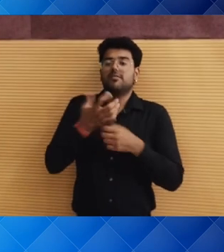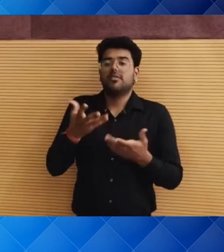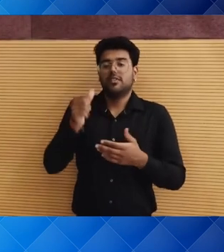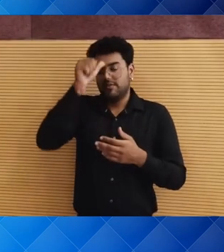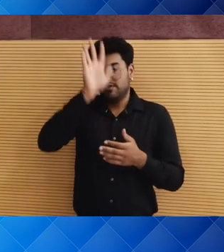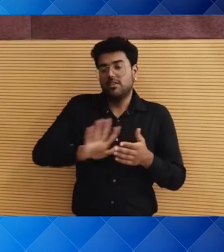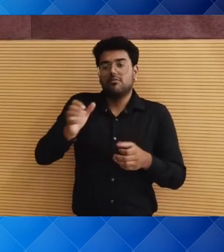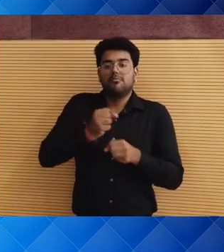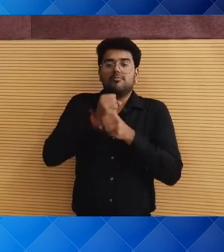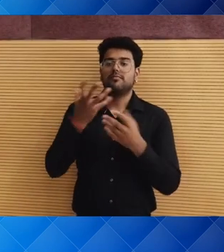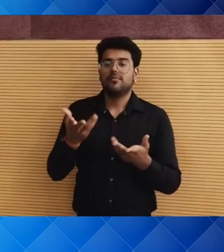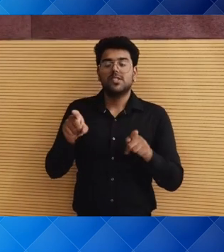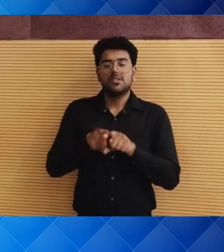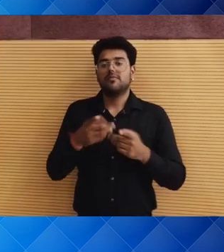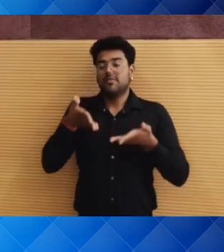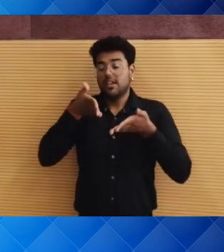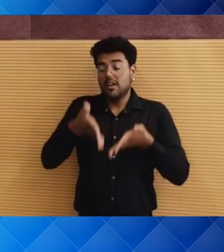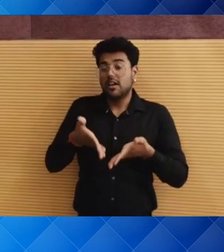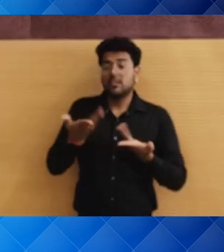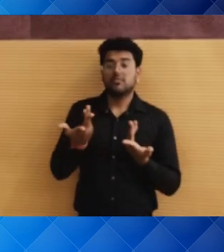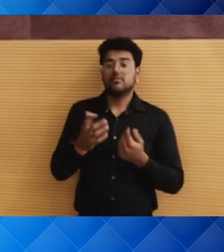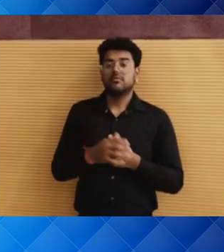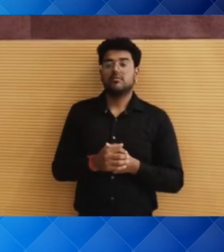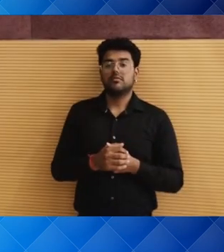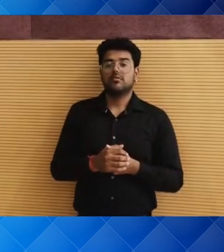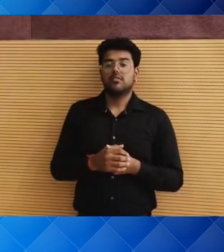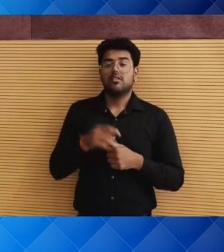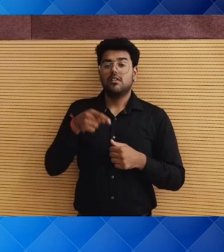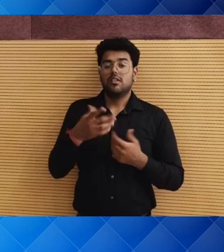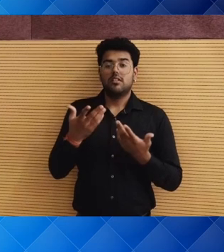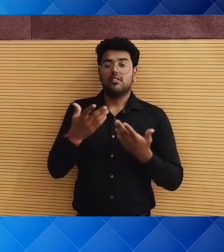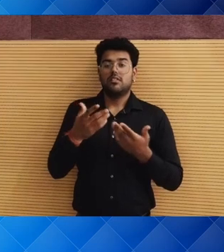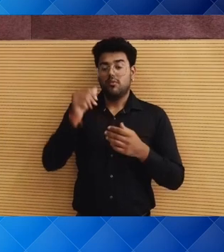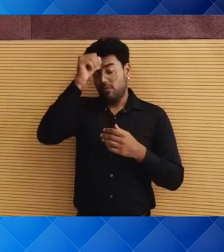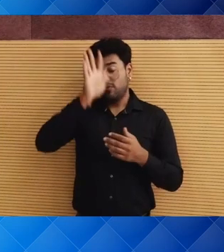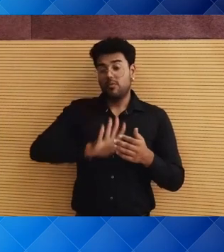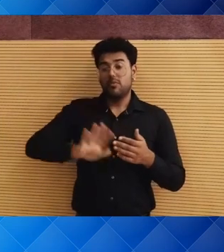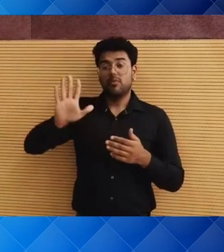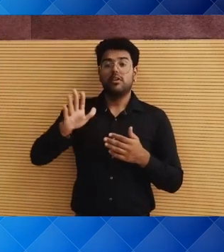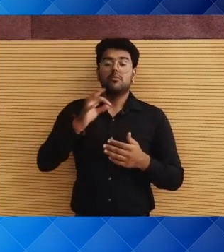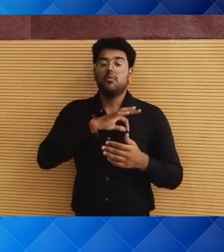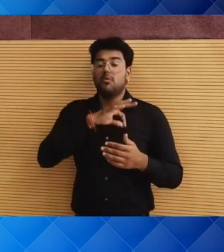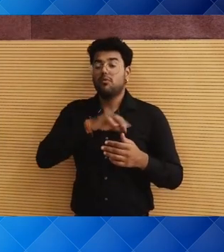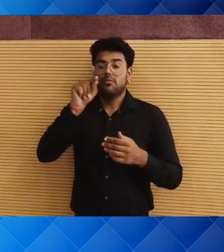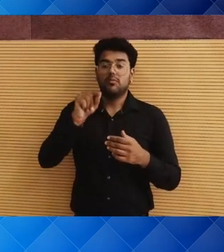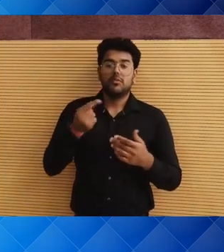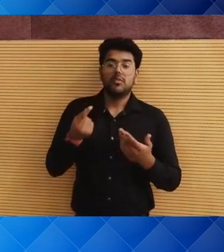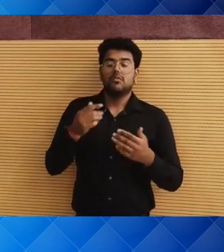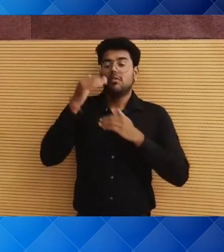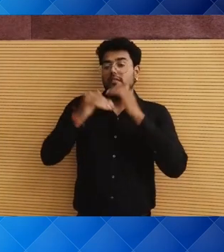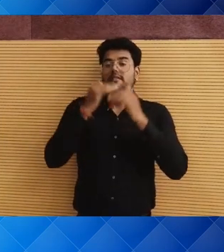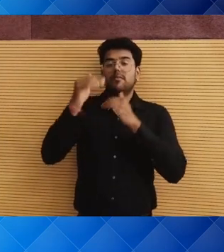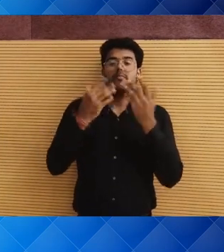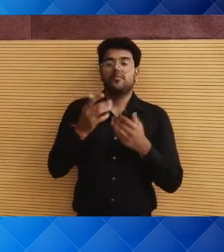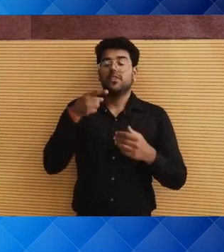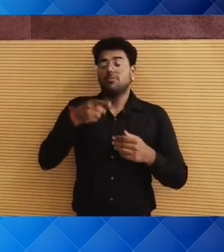हो सकता है, हम लोगों ने आज देश की लाइफ में, देश की प्रवास में